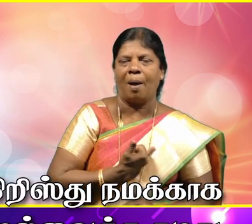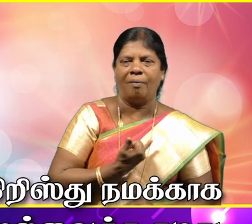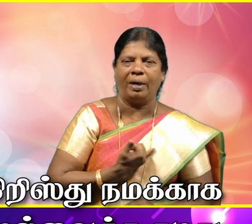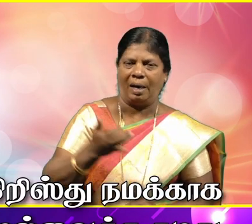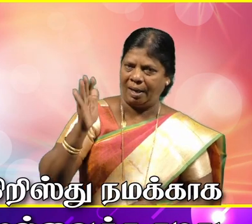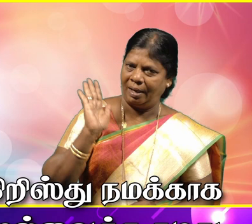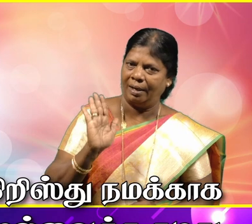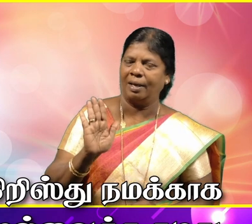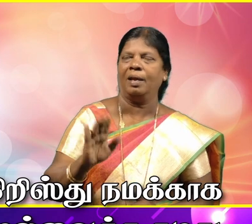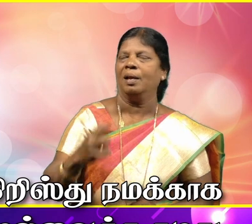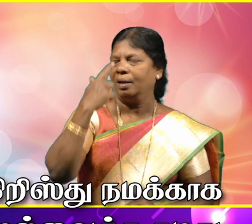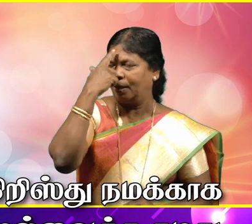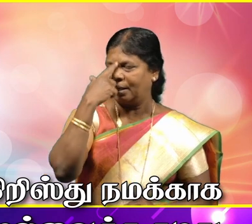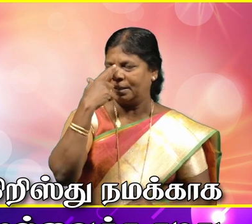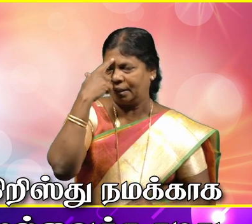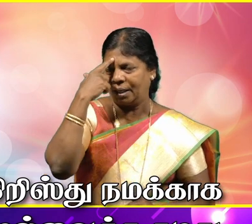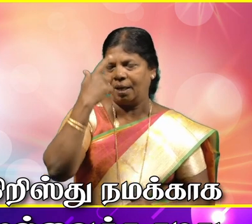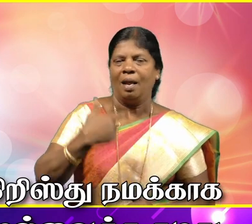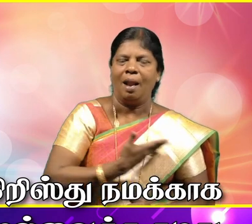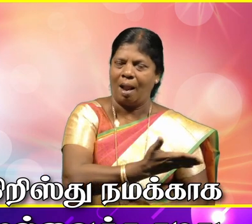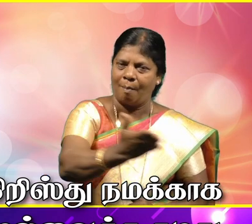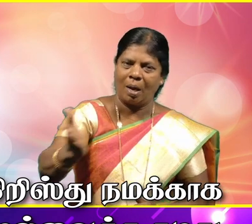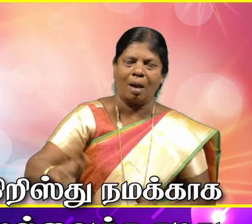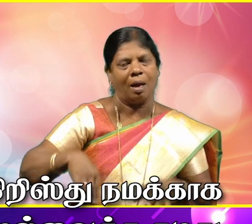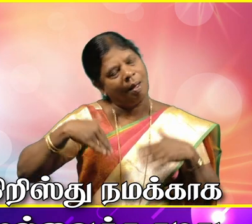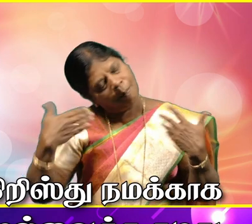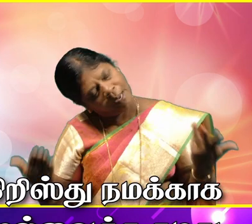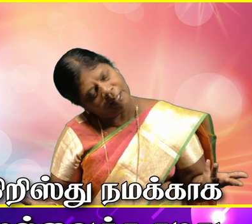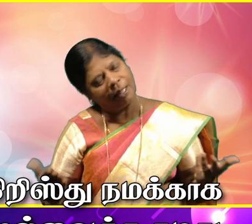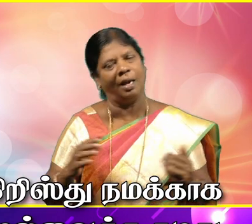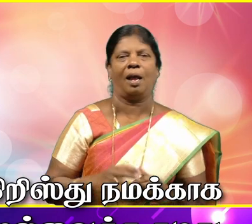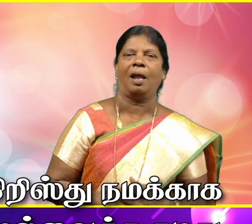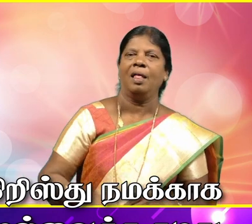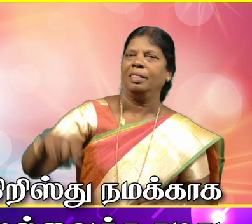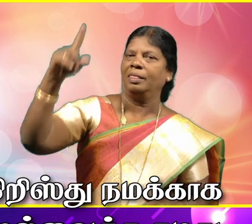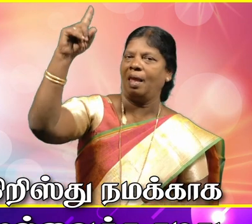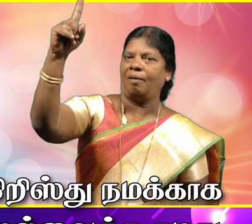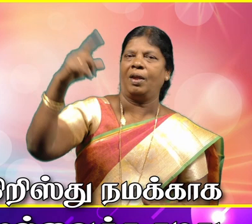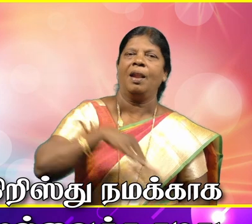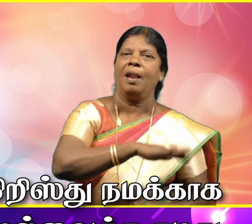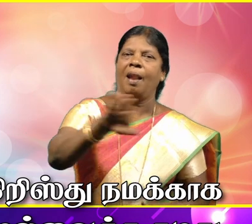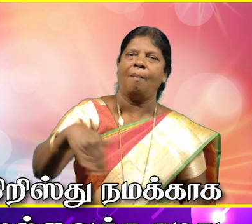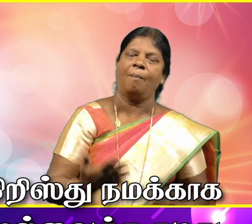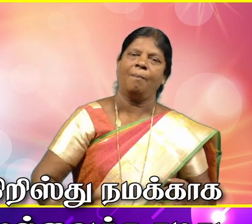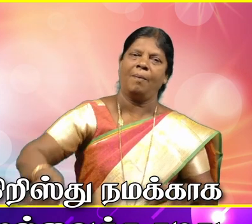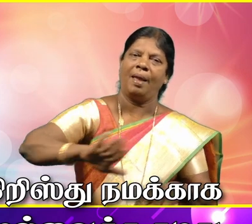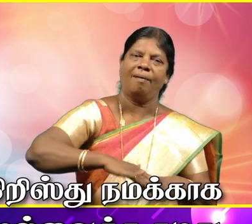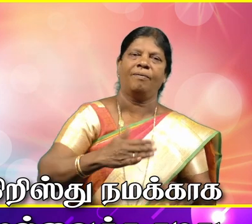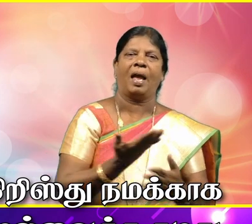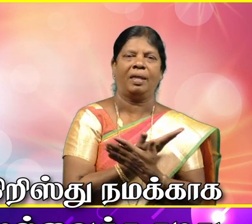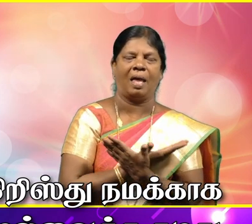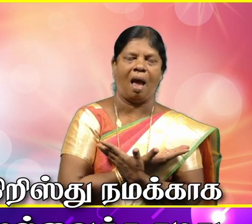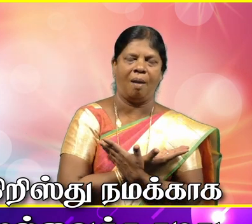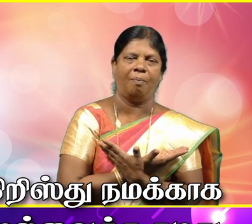பாவிகளாயிருக்கையில் கிறிஸ்து நமக்காக மரித்ததினாலே தேவன் நம்மேல் வைத்த